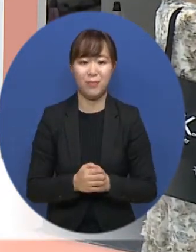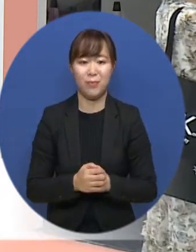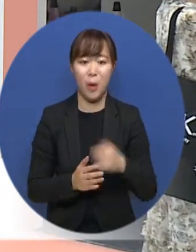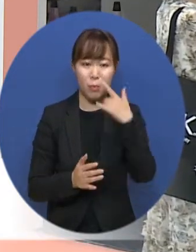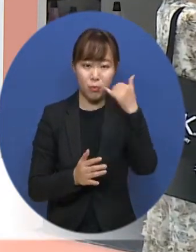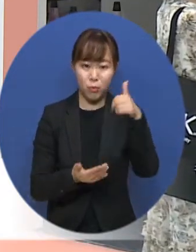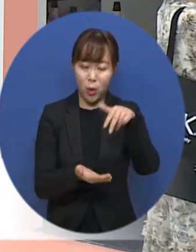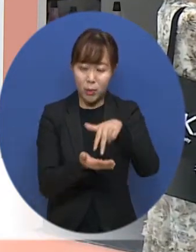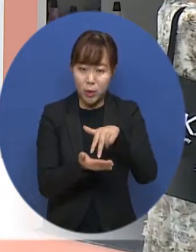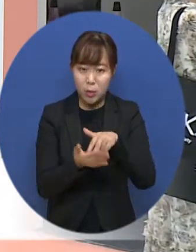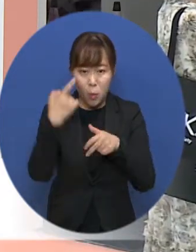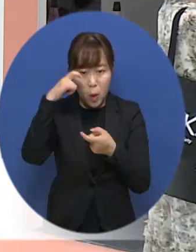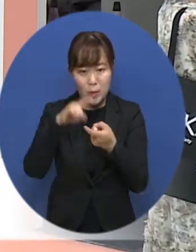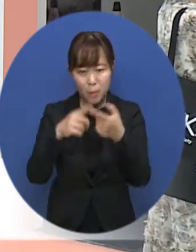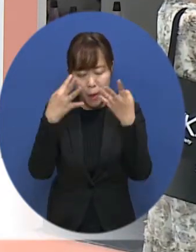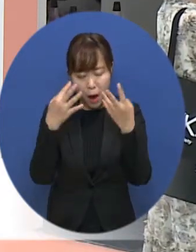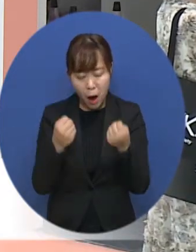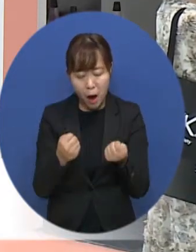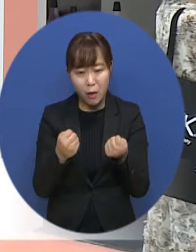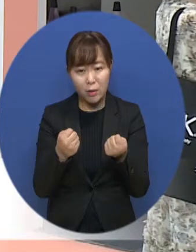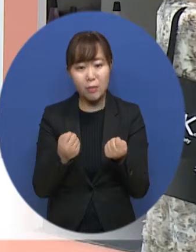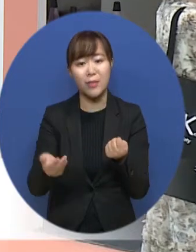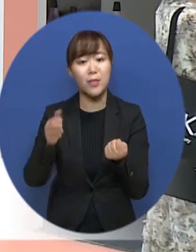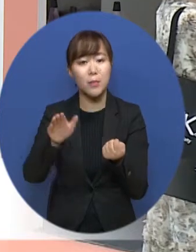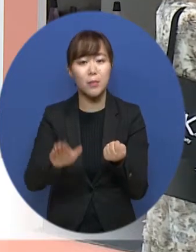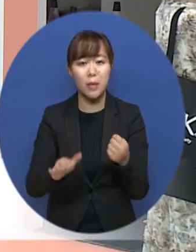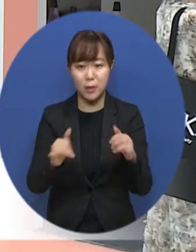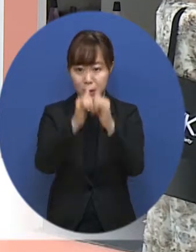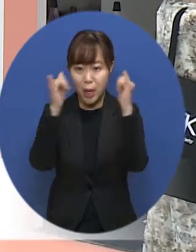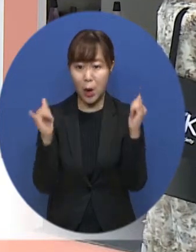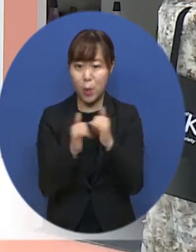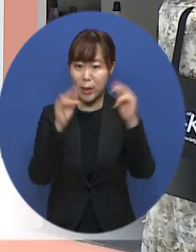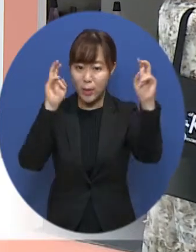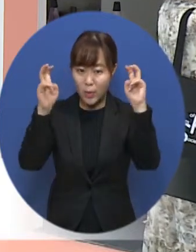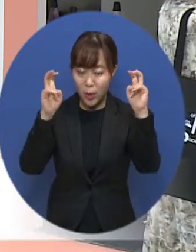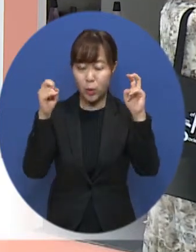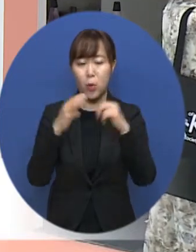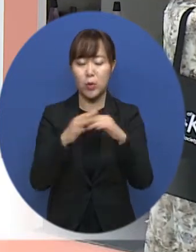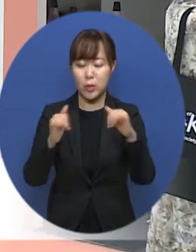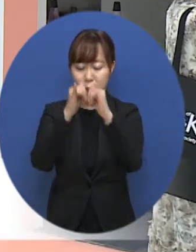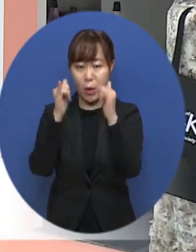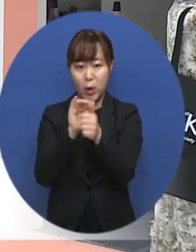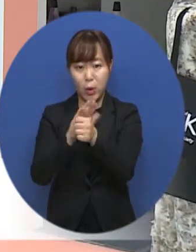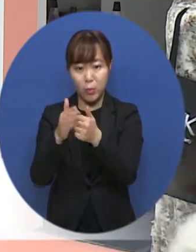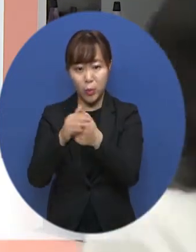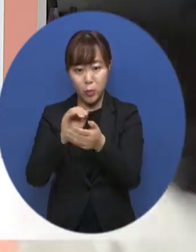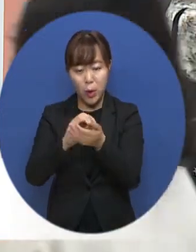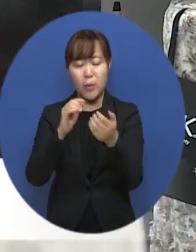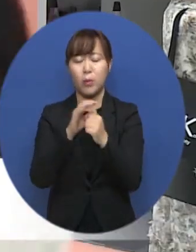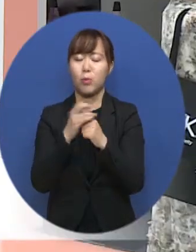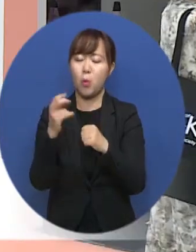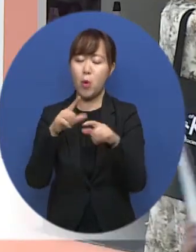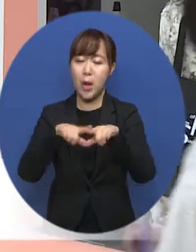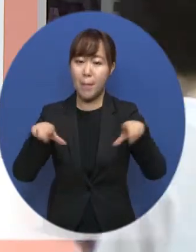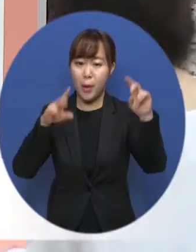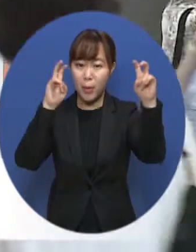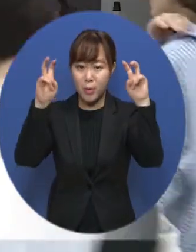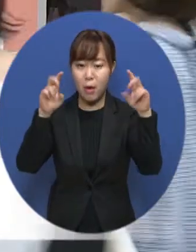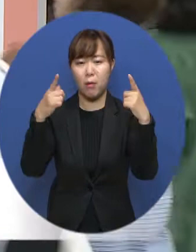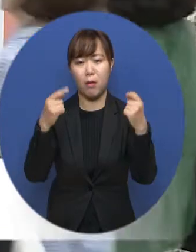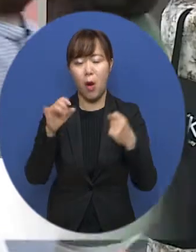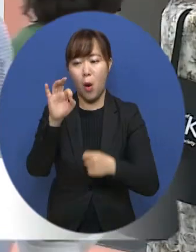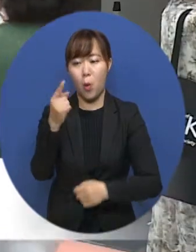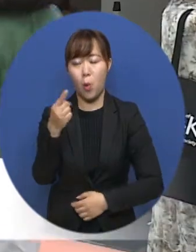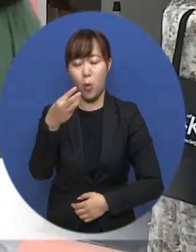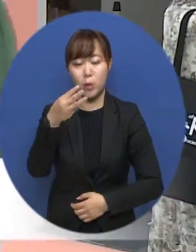부모로써 관심을 많이 가지고 있었는데 사회적 기억이 던 사회적 협동조합이 등 일반 기업들이 이렇게